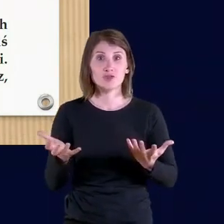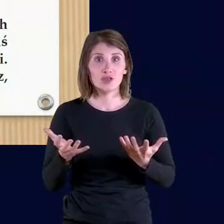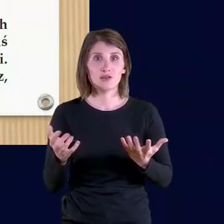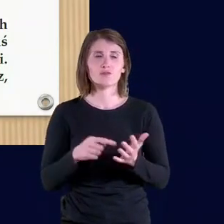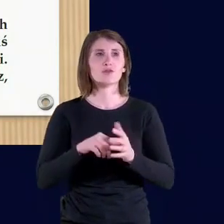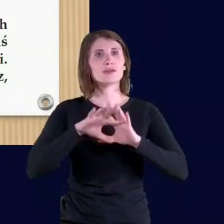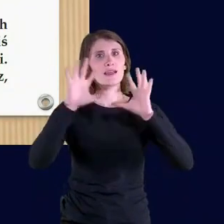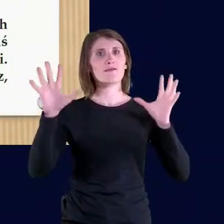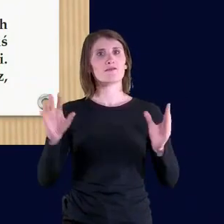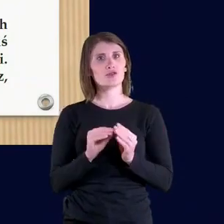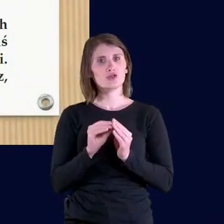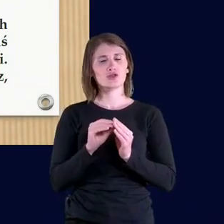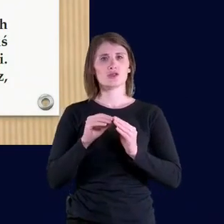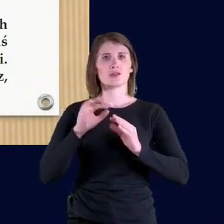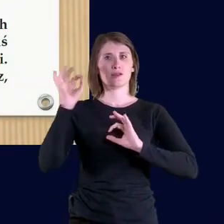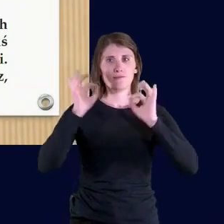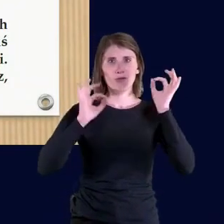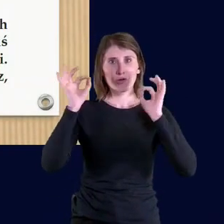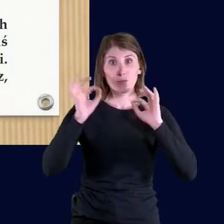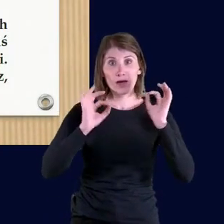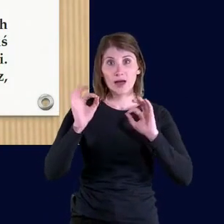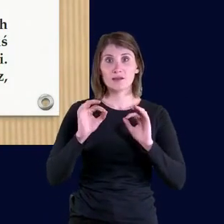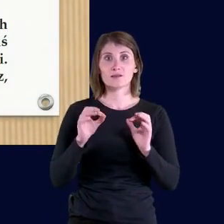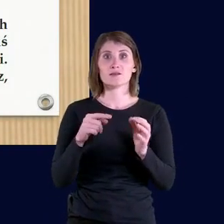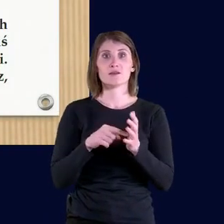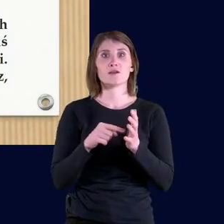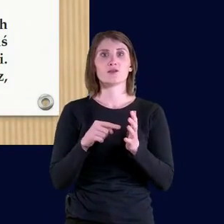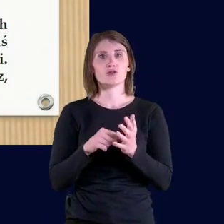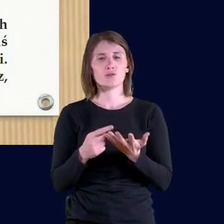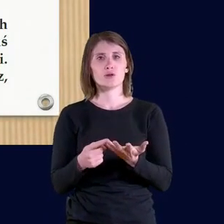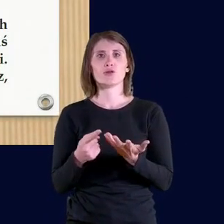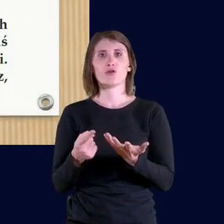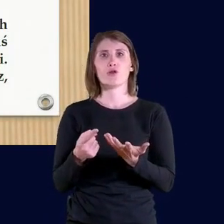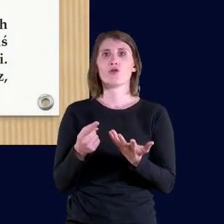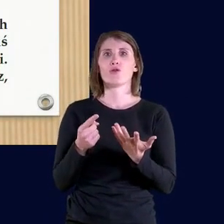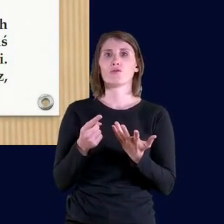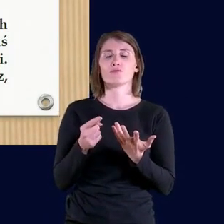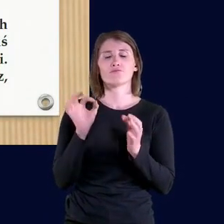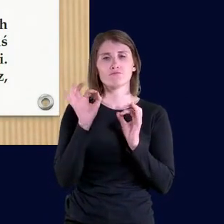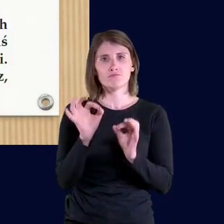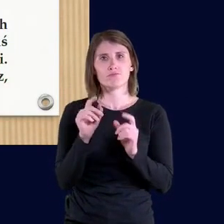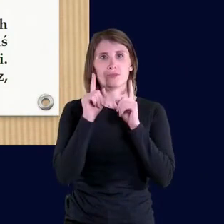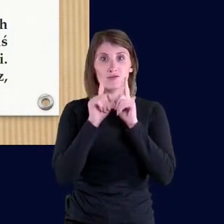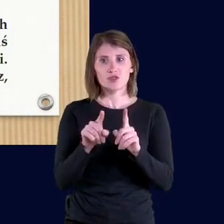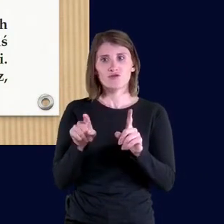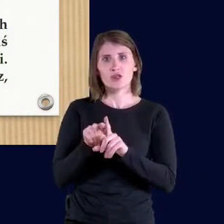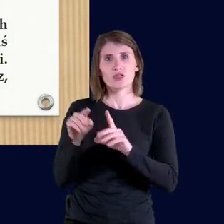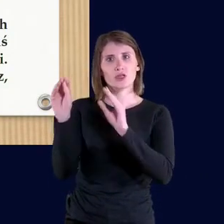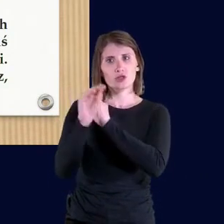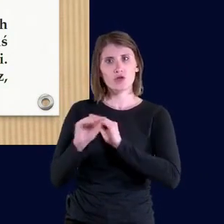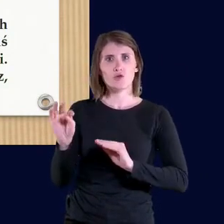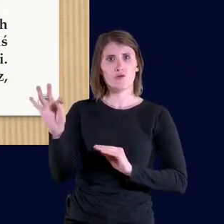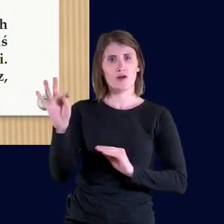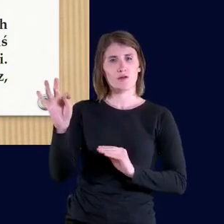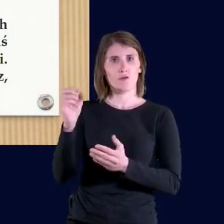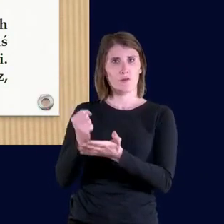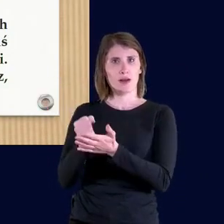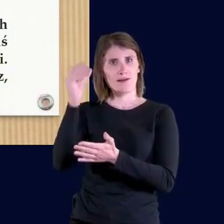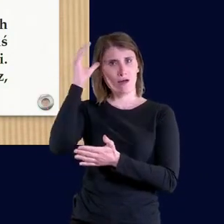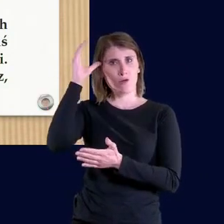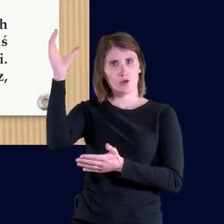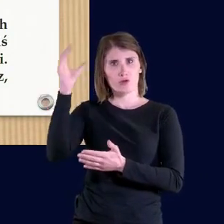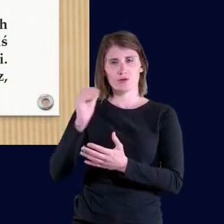te wszystkie dane były wykorzystane też z poszanowaniem praw autorskich ponieważ uczniowie